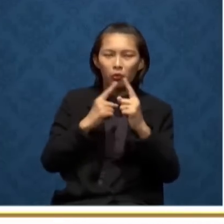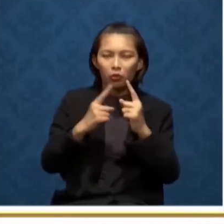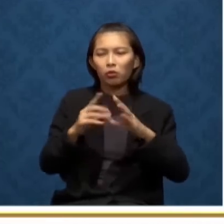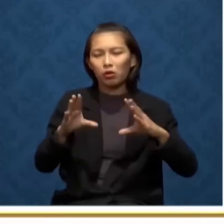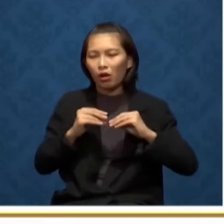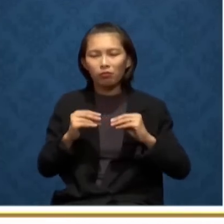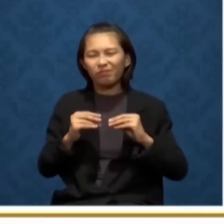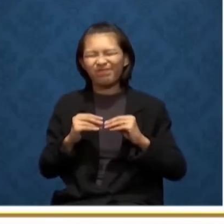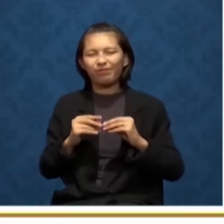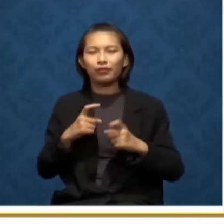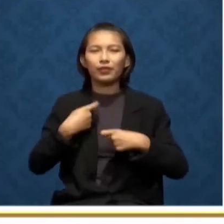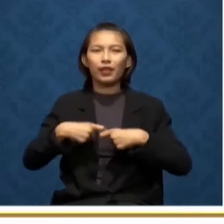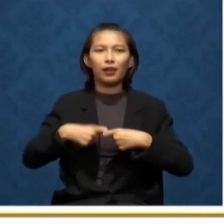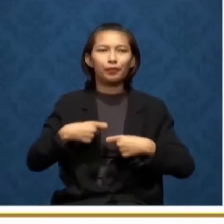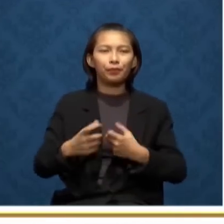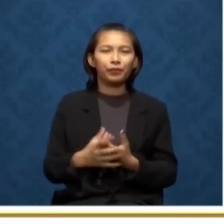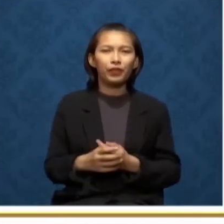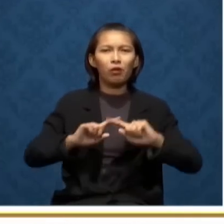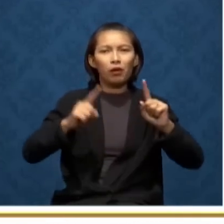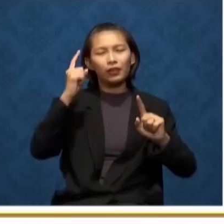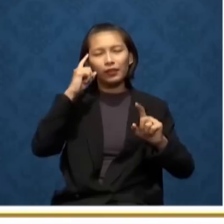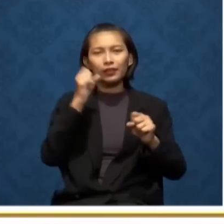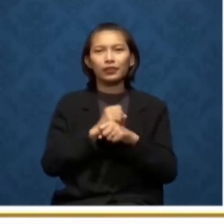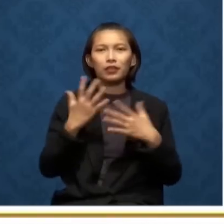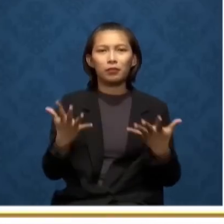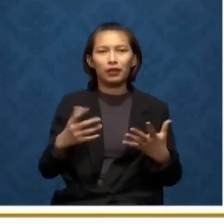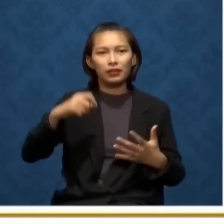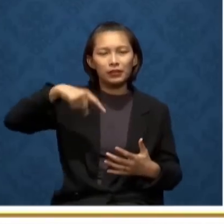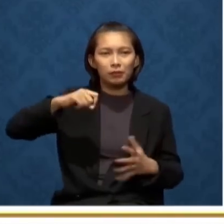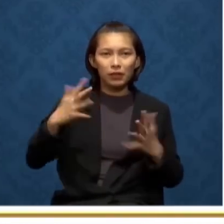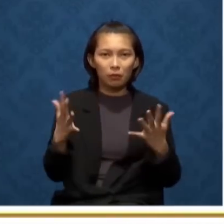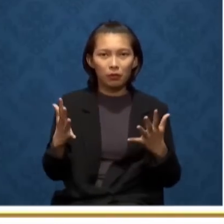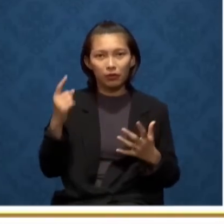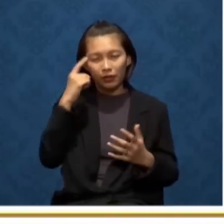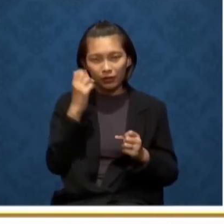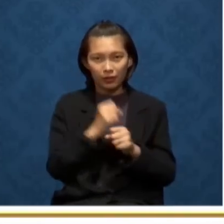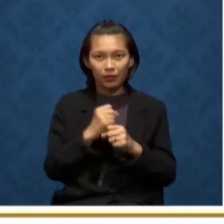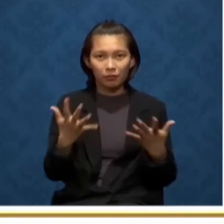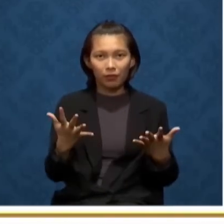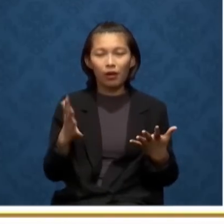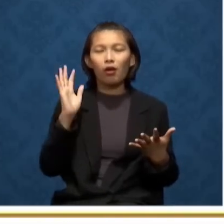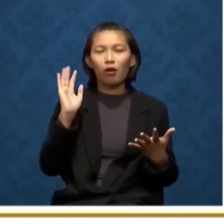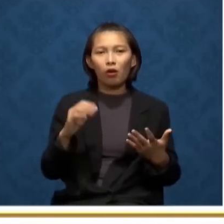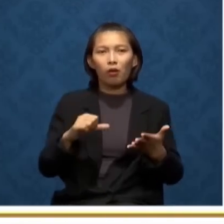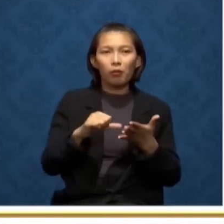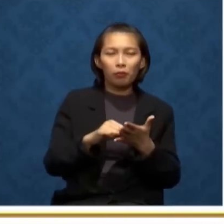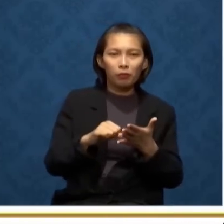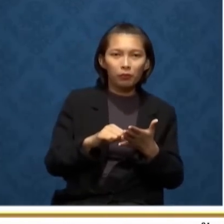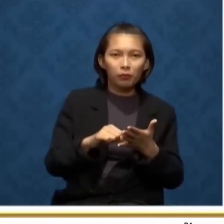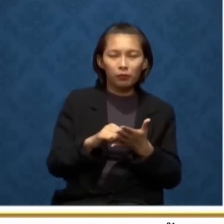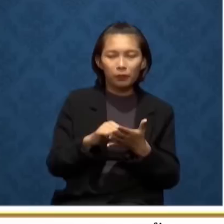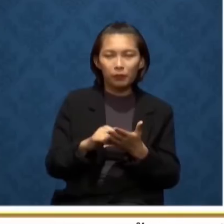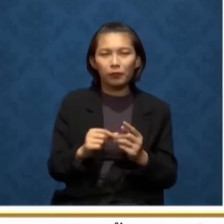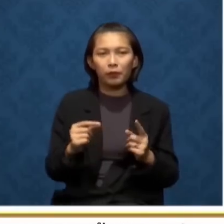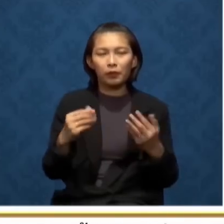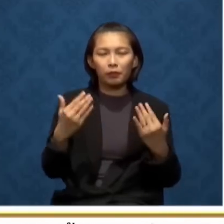ลำบากแต่ประเด็ที่จะมาให้ส้มส้อนกนก็ควรจะเปลี่ยนจากเกาะว่pettoหอเป็การประนีพโนมแล